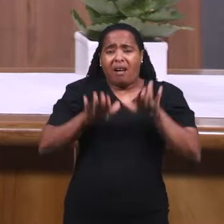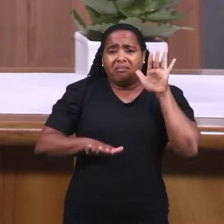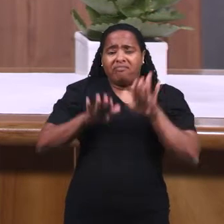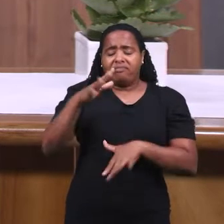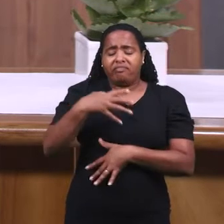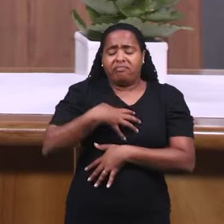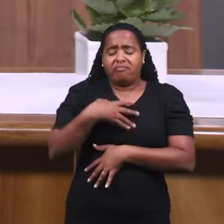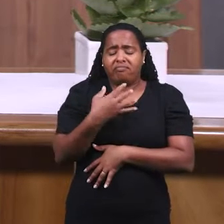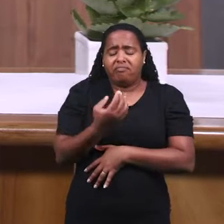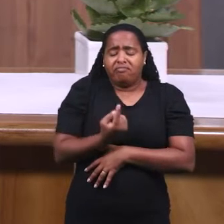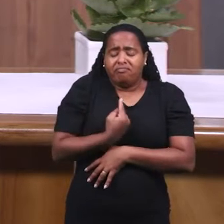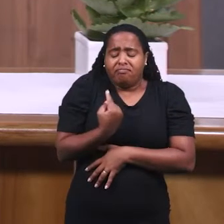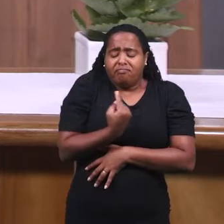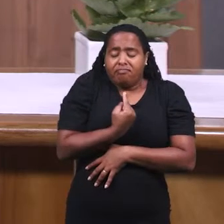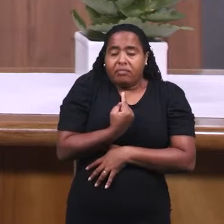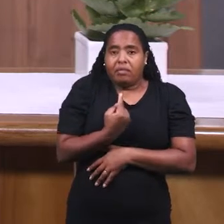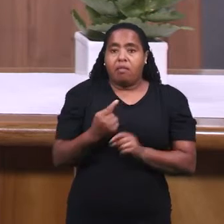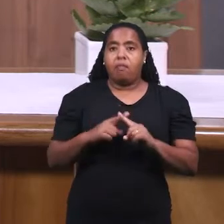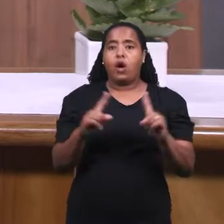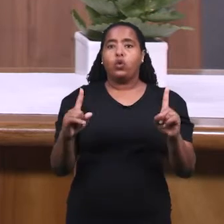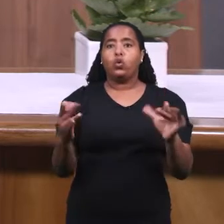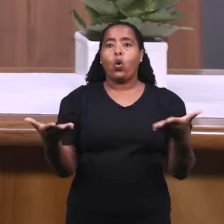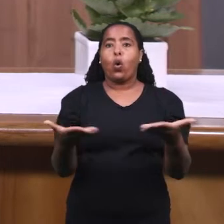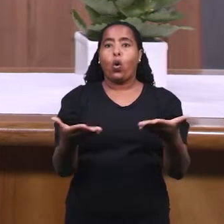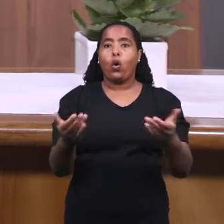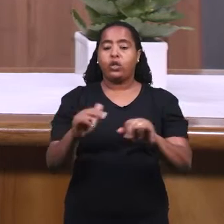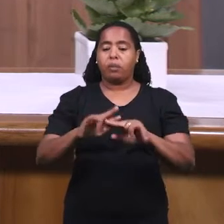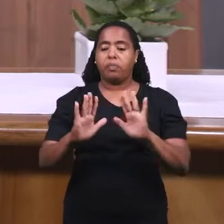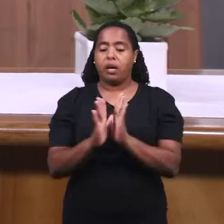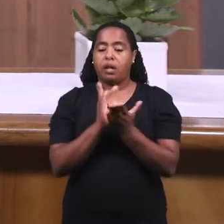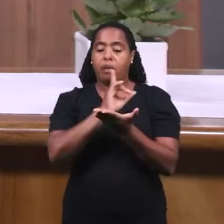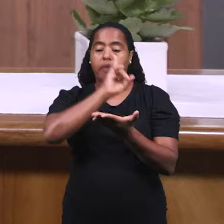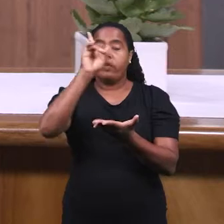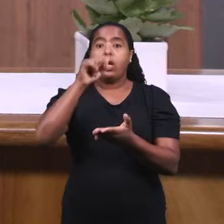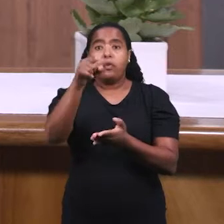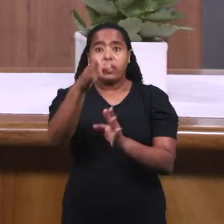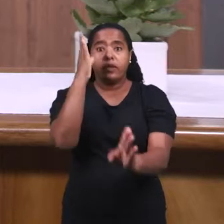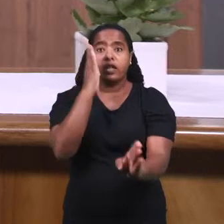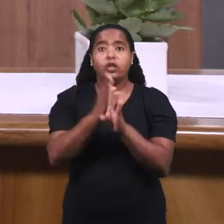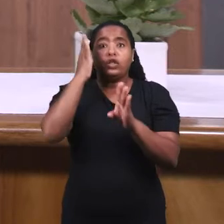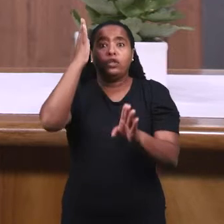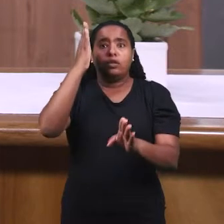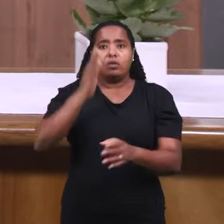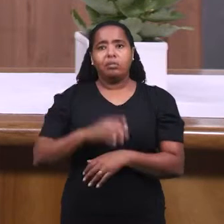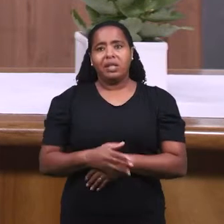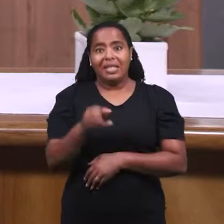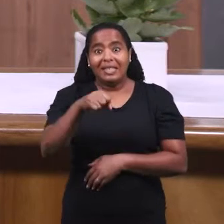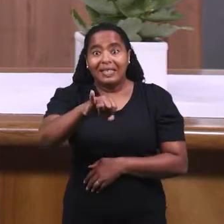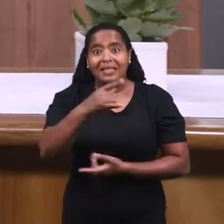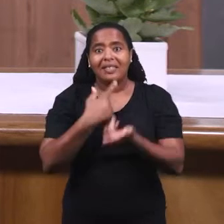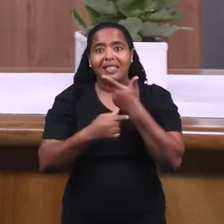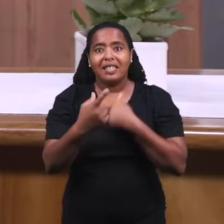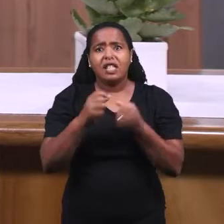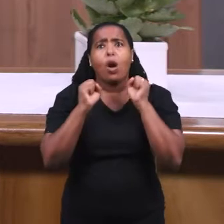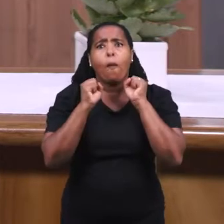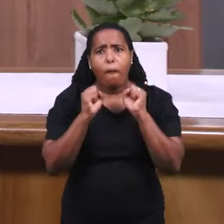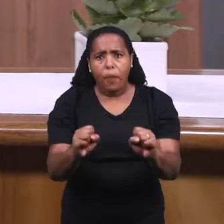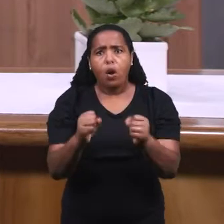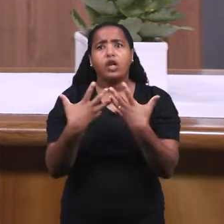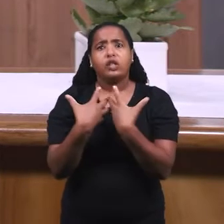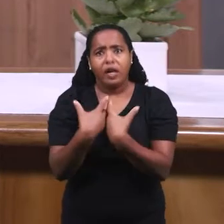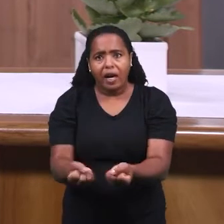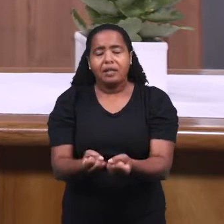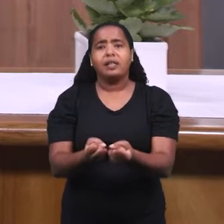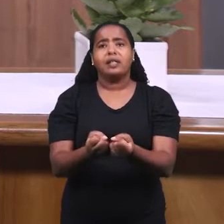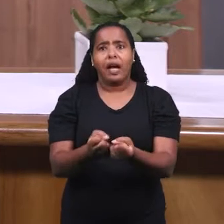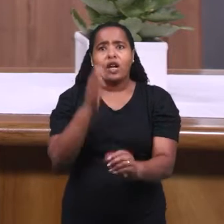Многие чувствуют себя в одиночестве. И через Слово Божие сегодня ты узнаешь, и если